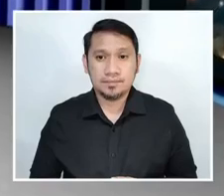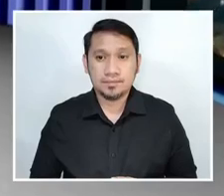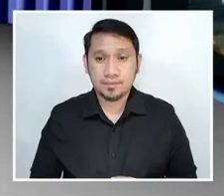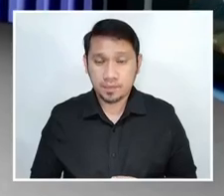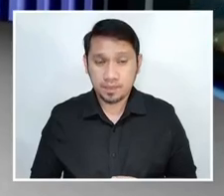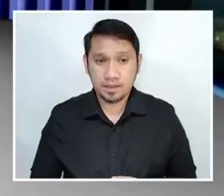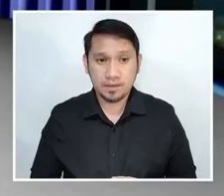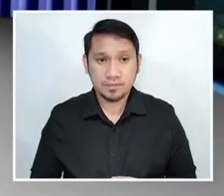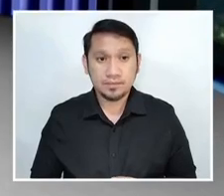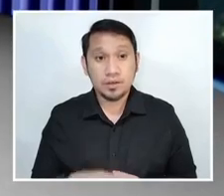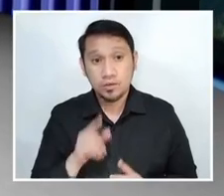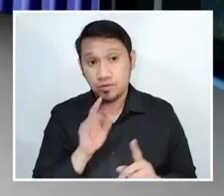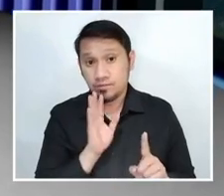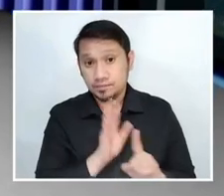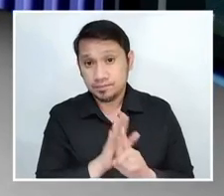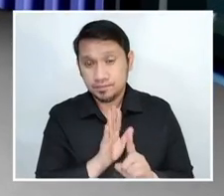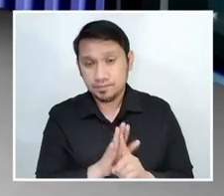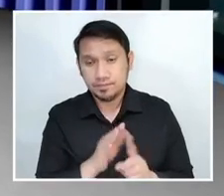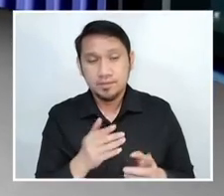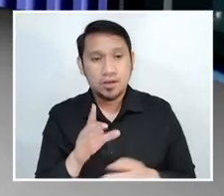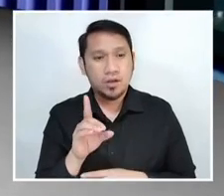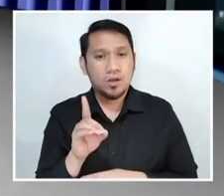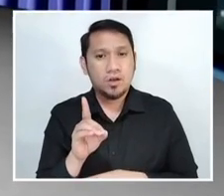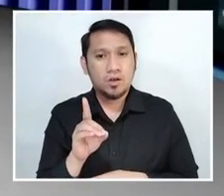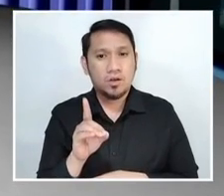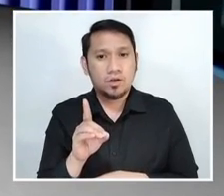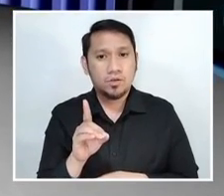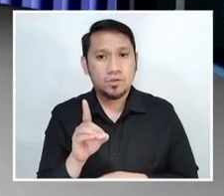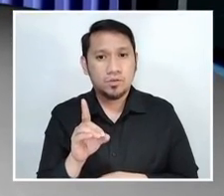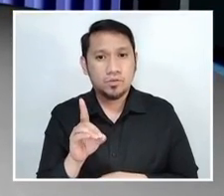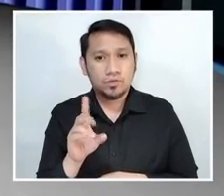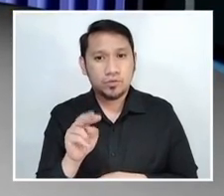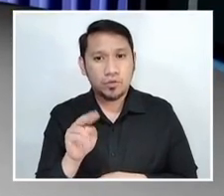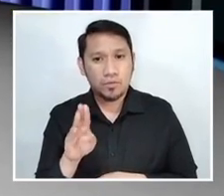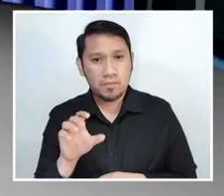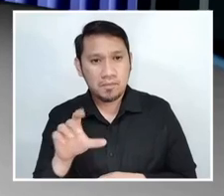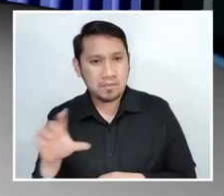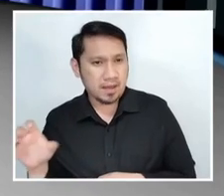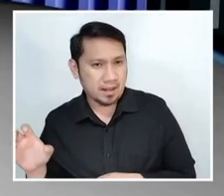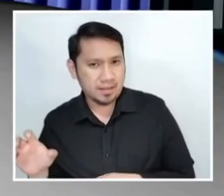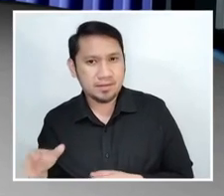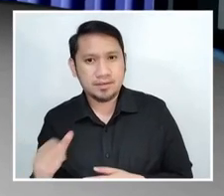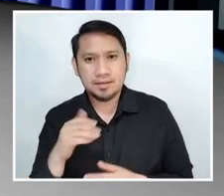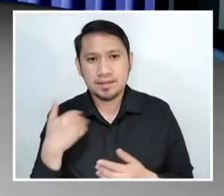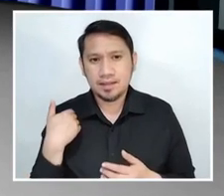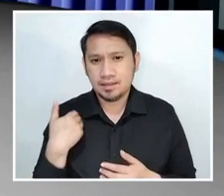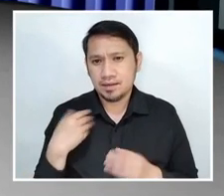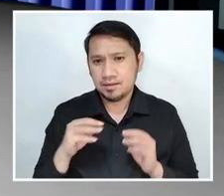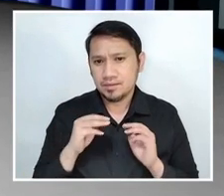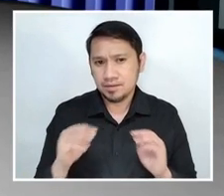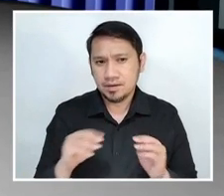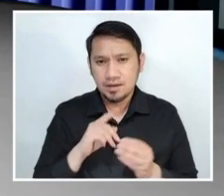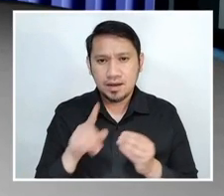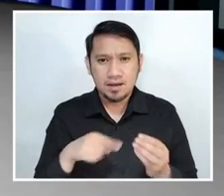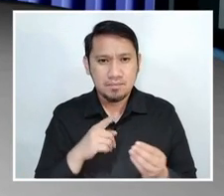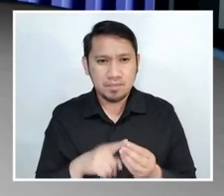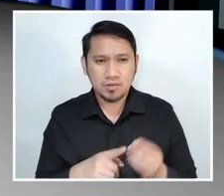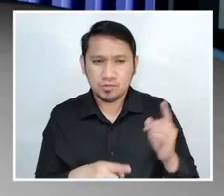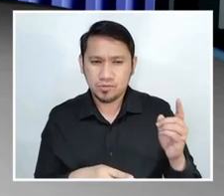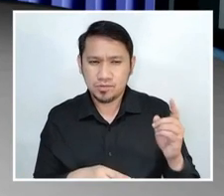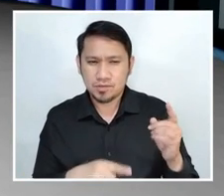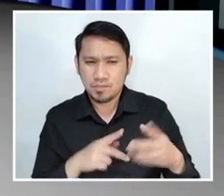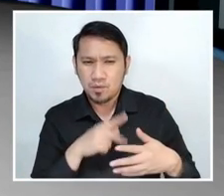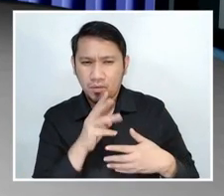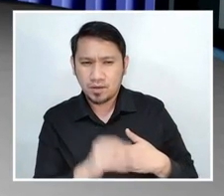Isa ka ba sa fans ng kabalang Tony Pangilinan at Bel Mariano na hindi pa nakaka-move on sa He's Into Her? Pagkatapos